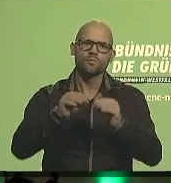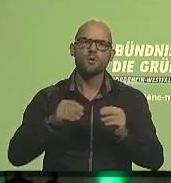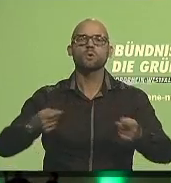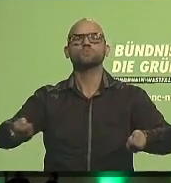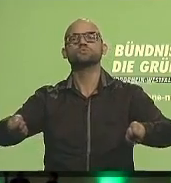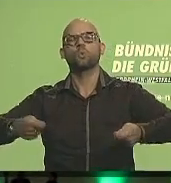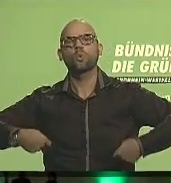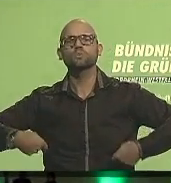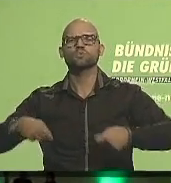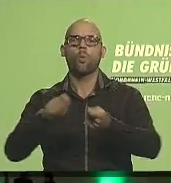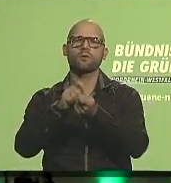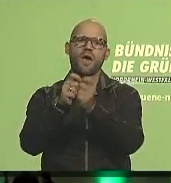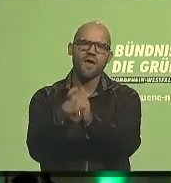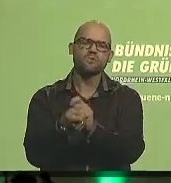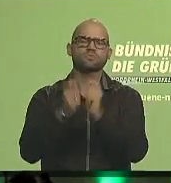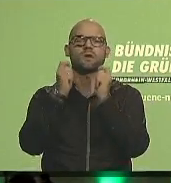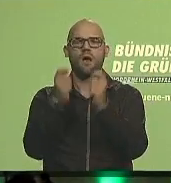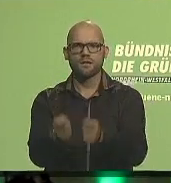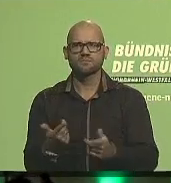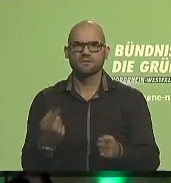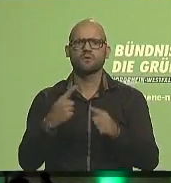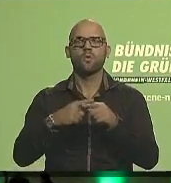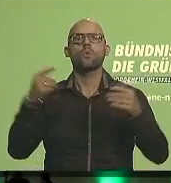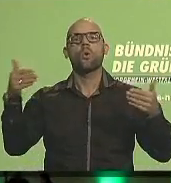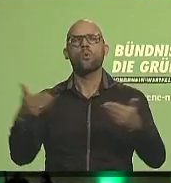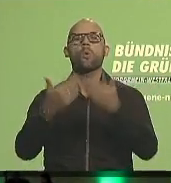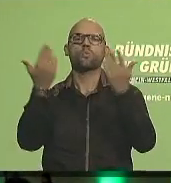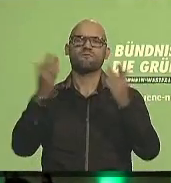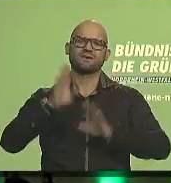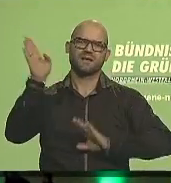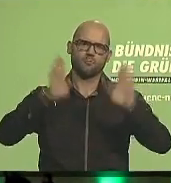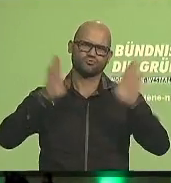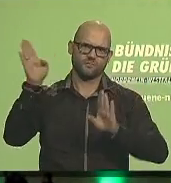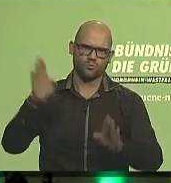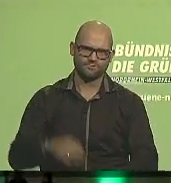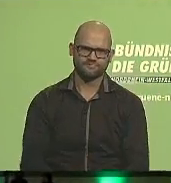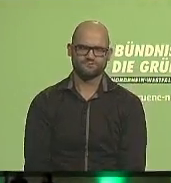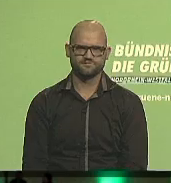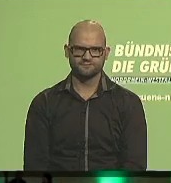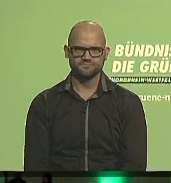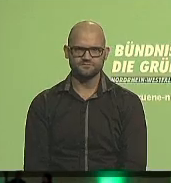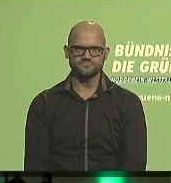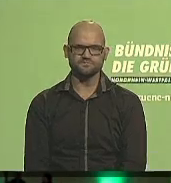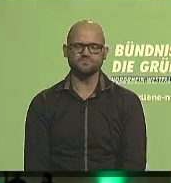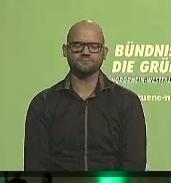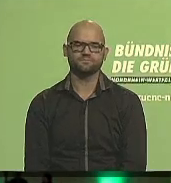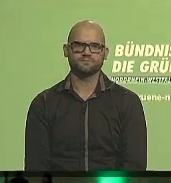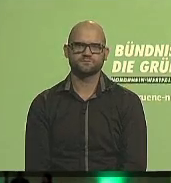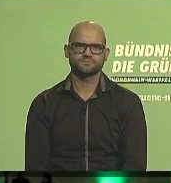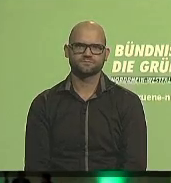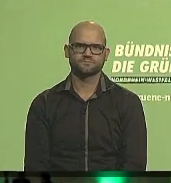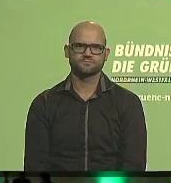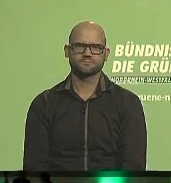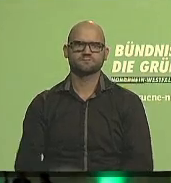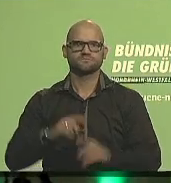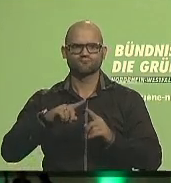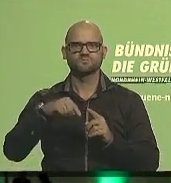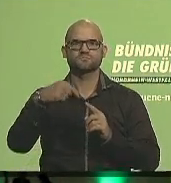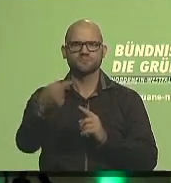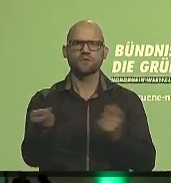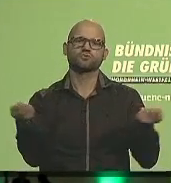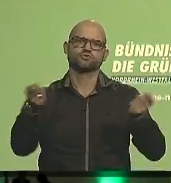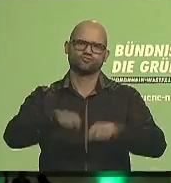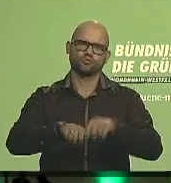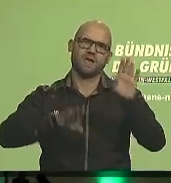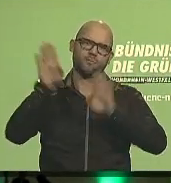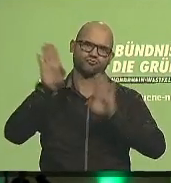zurückgezogenen Änderungsanträgen und einer kontroversen Abstimmung. Das würden wir dann danach machen und dann kommen wir zur